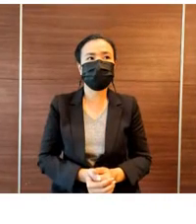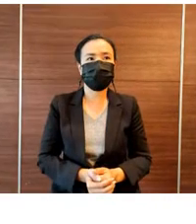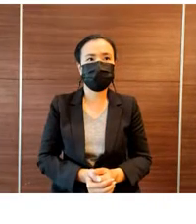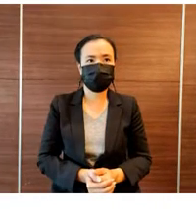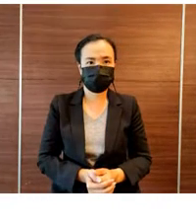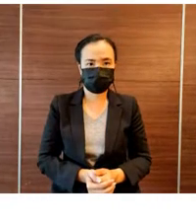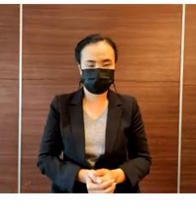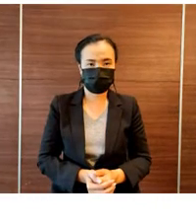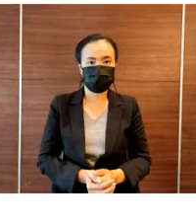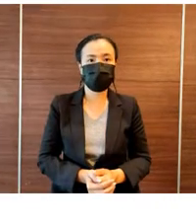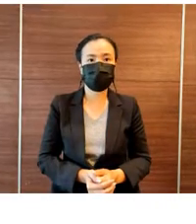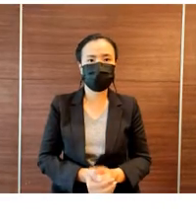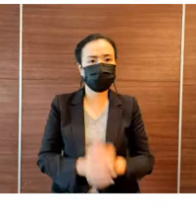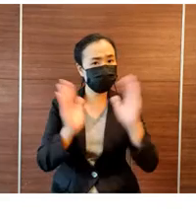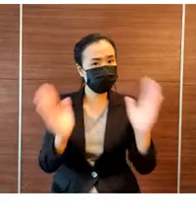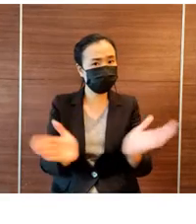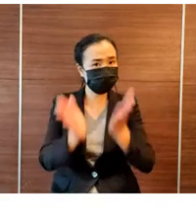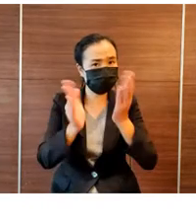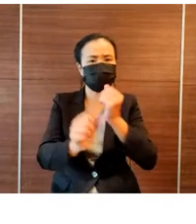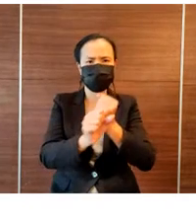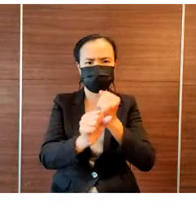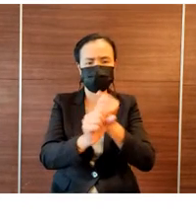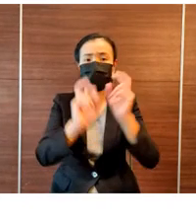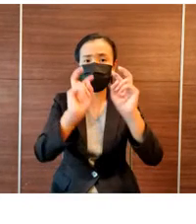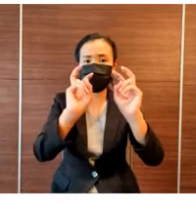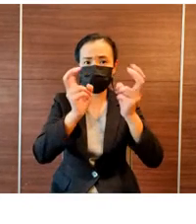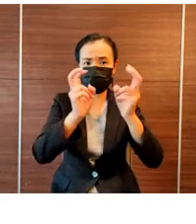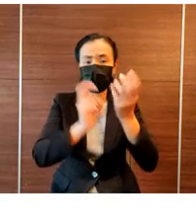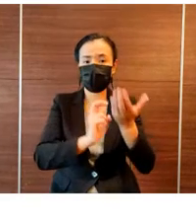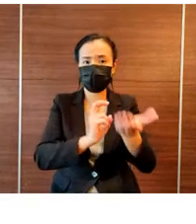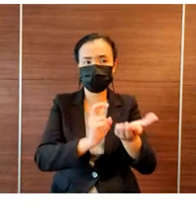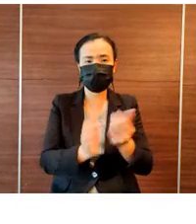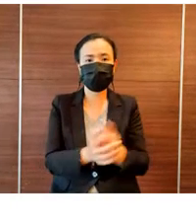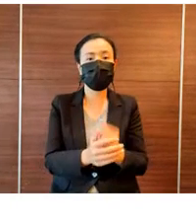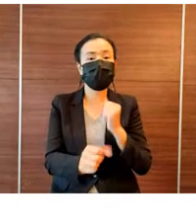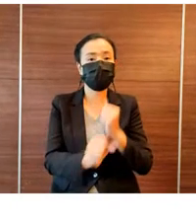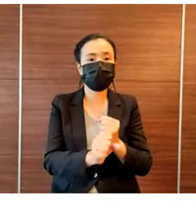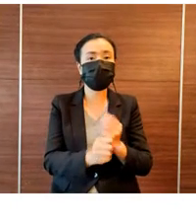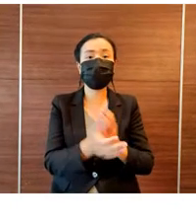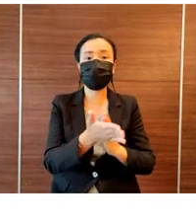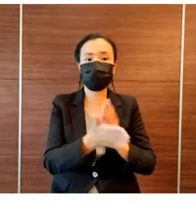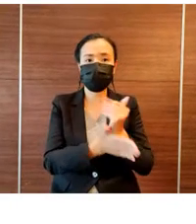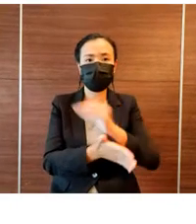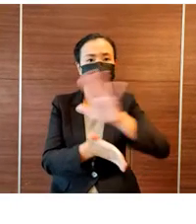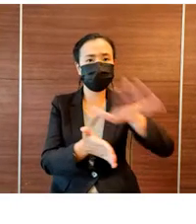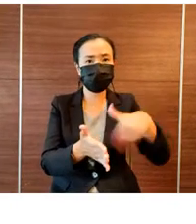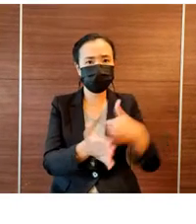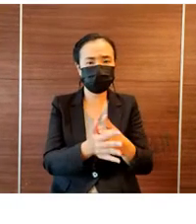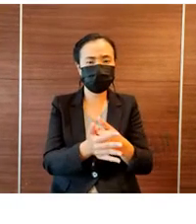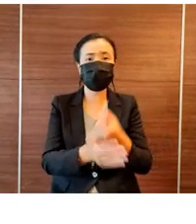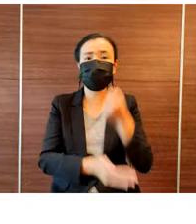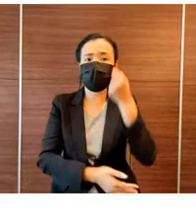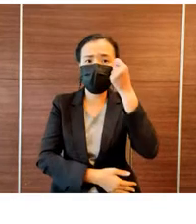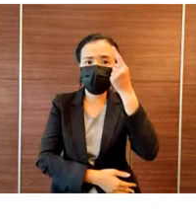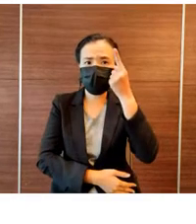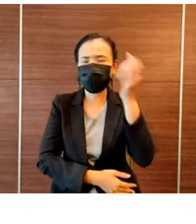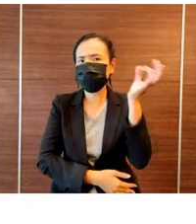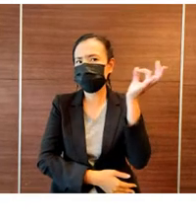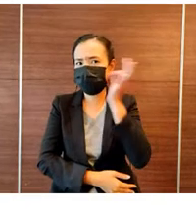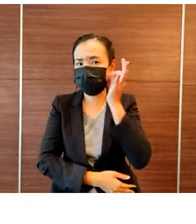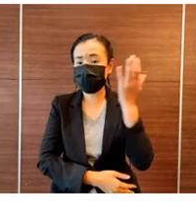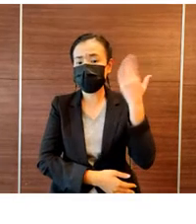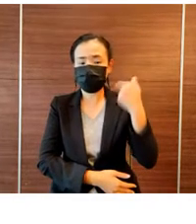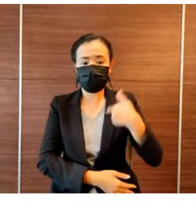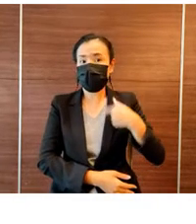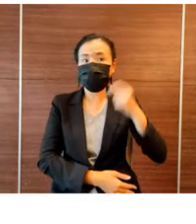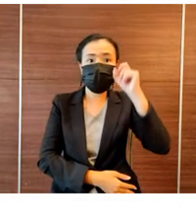นหนึ่งในการที่ผลักดันทำเรื่องนี้ให้มันเกิดขึ้นมาให้ทุกคนได้ยินให้ทุกคนเข้าใจซึ่งแต่ก่อนน่ะผมไม่